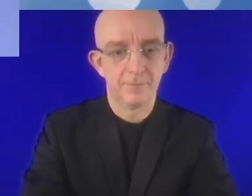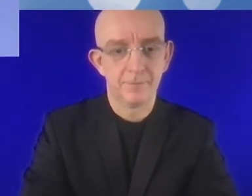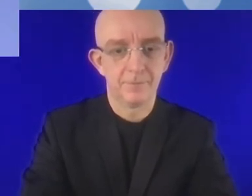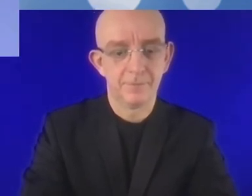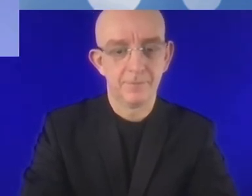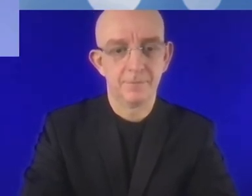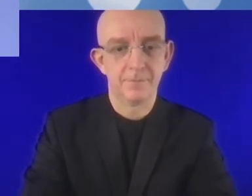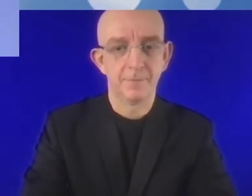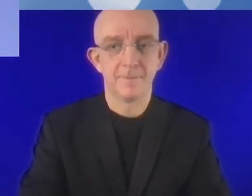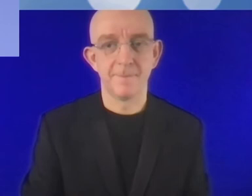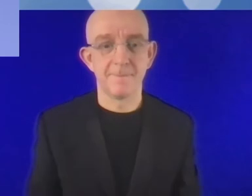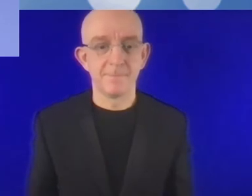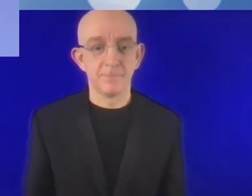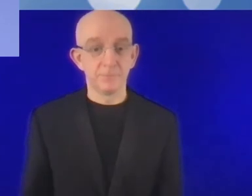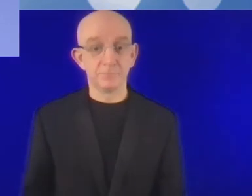التقديم الذي قدمه لنا.